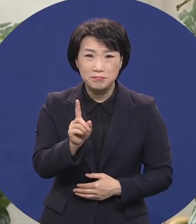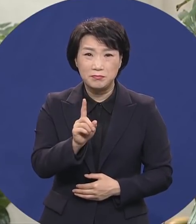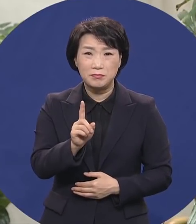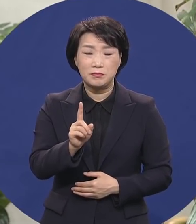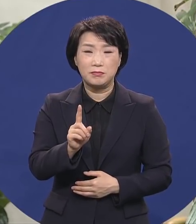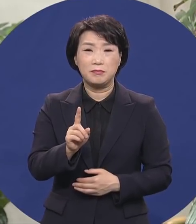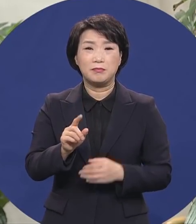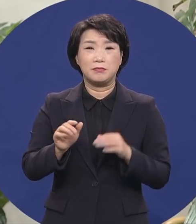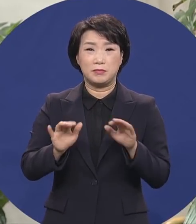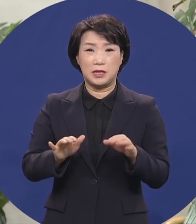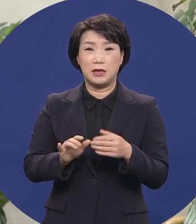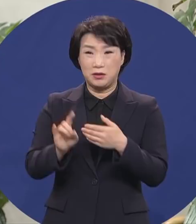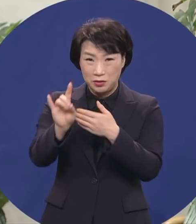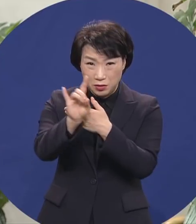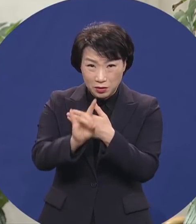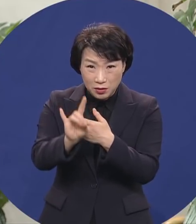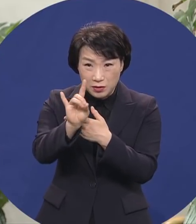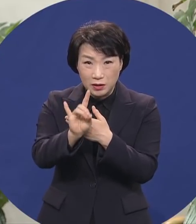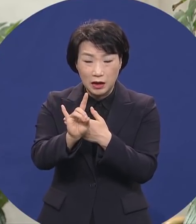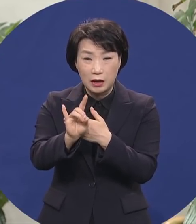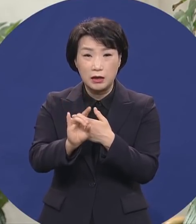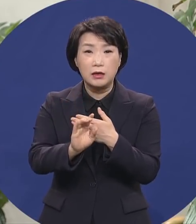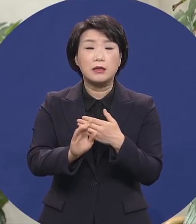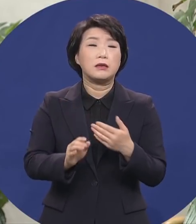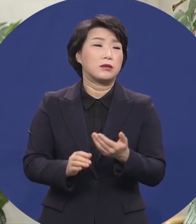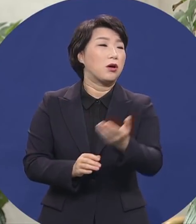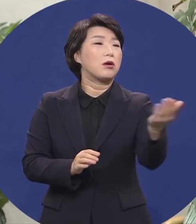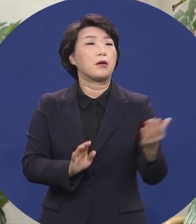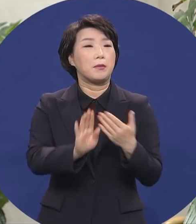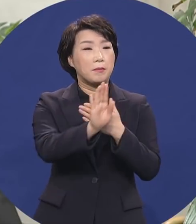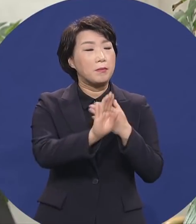아주 외식하는 바리새인들이요.